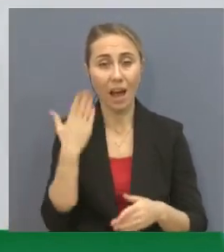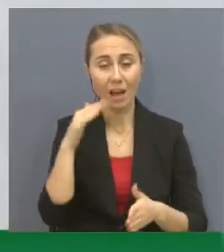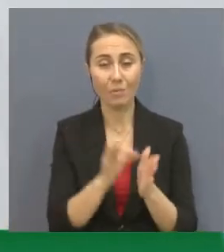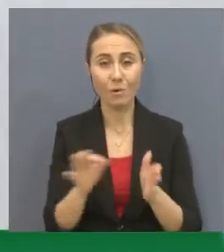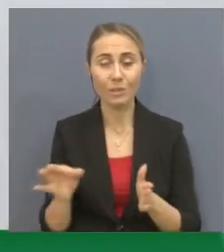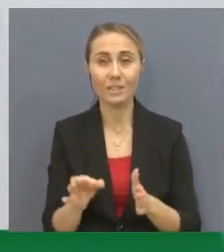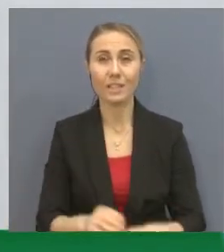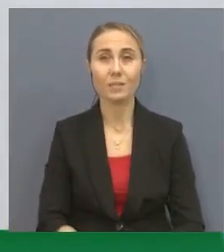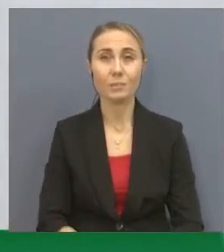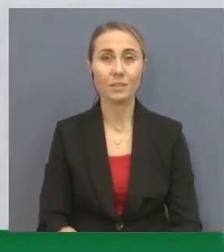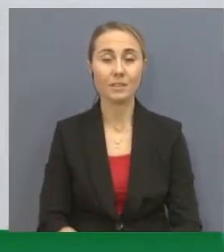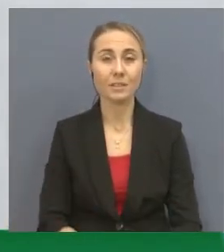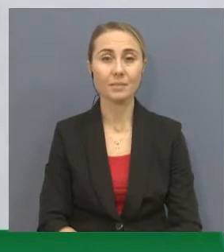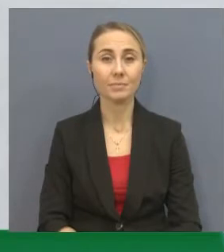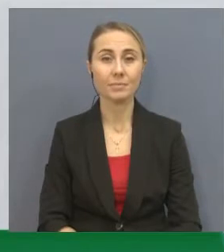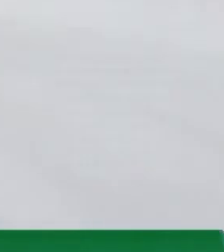и